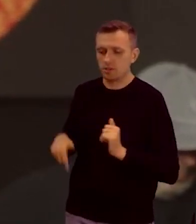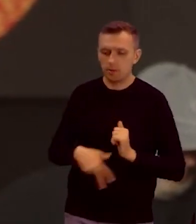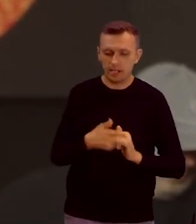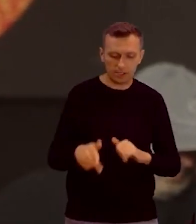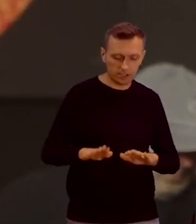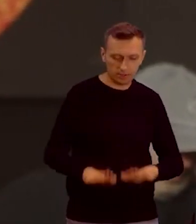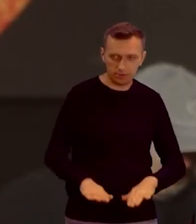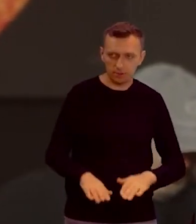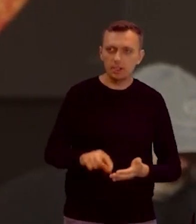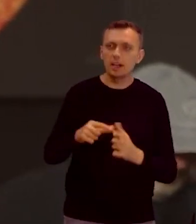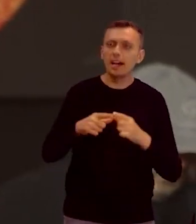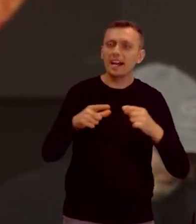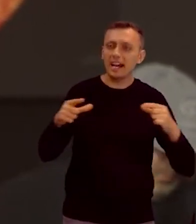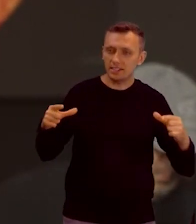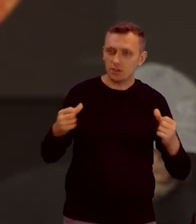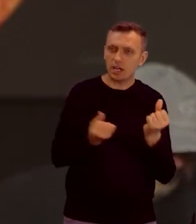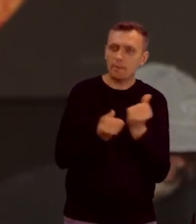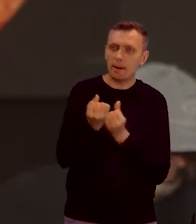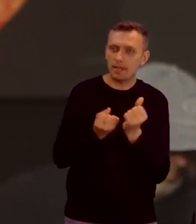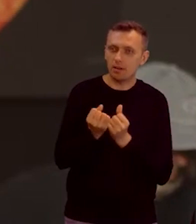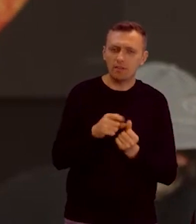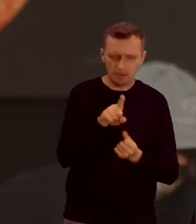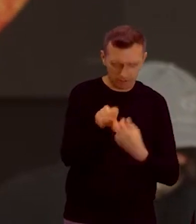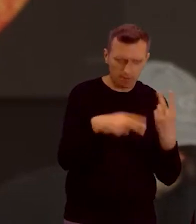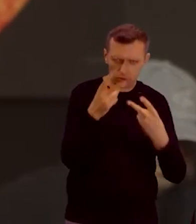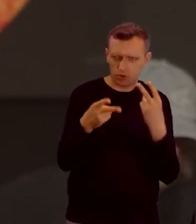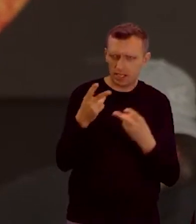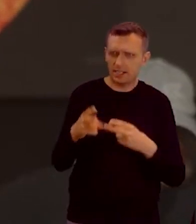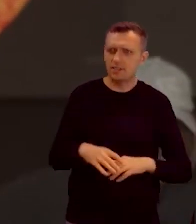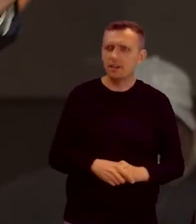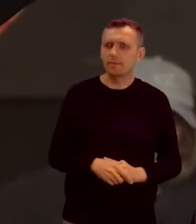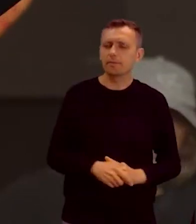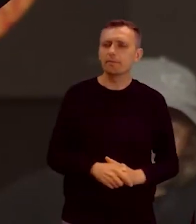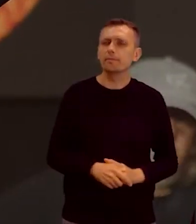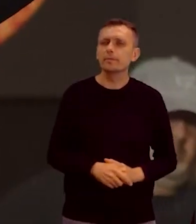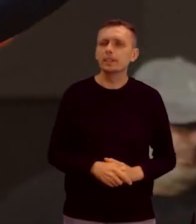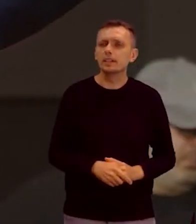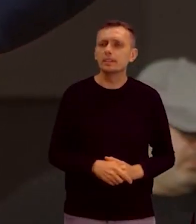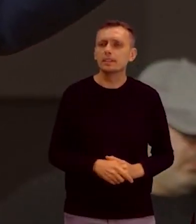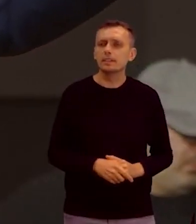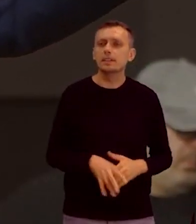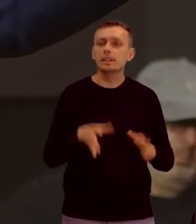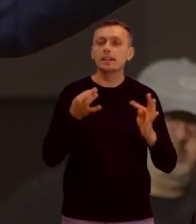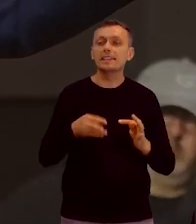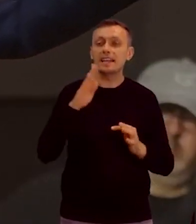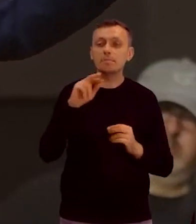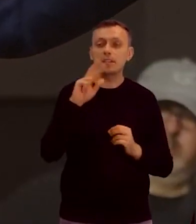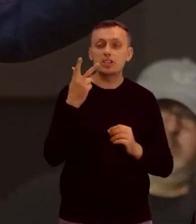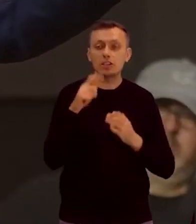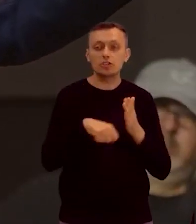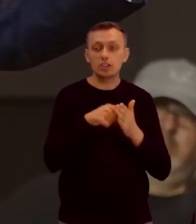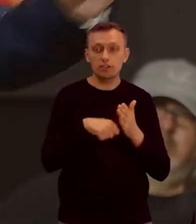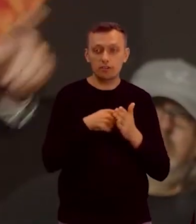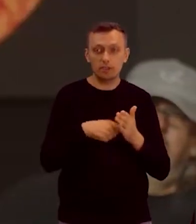to one są, na pewno możecie znaleźć je, nie bądźcie bezczynni. A teraz trzeci filmik, obejrzyjcie trzeci filmik i po